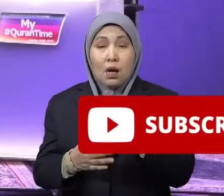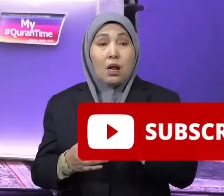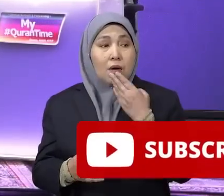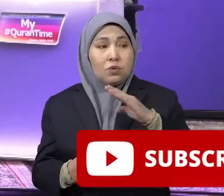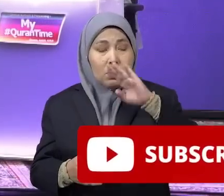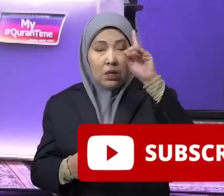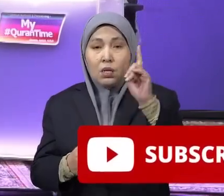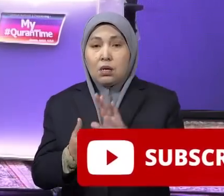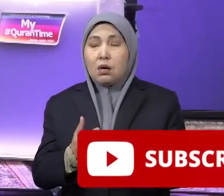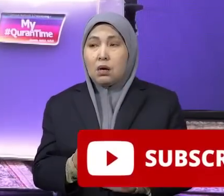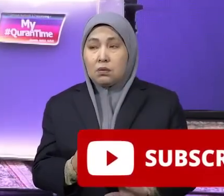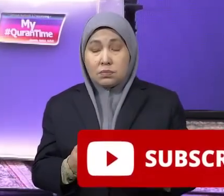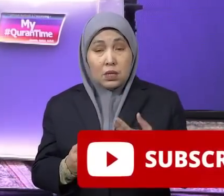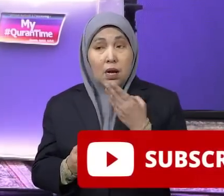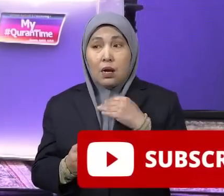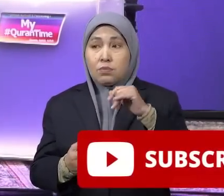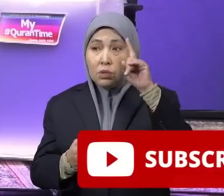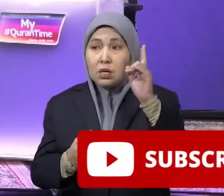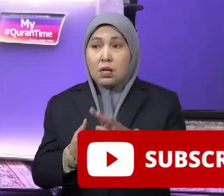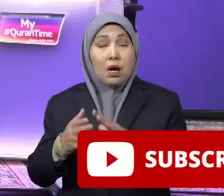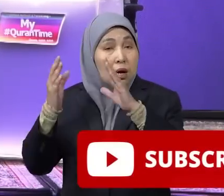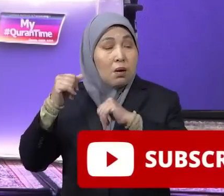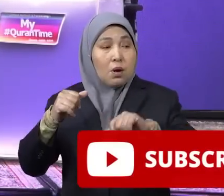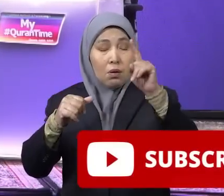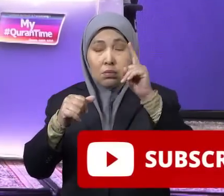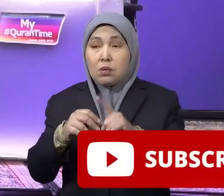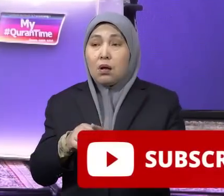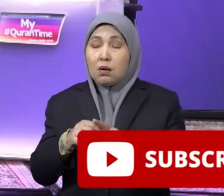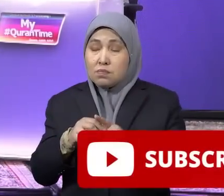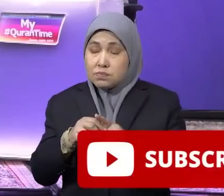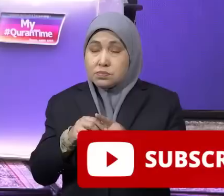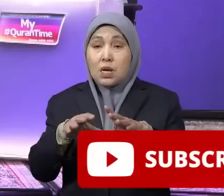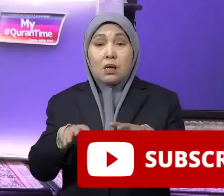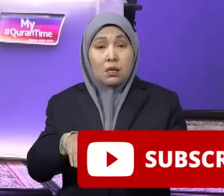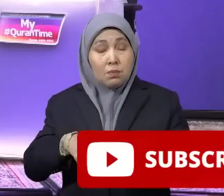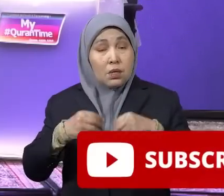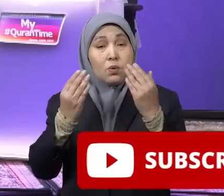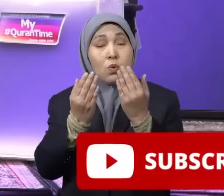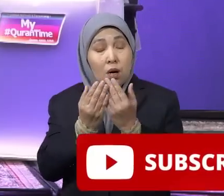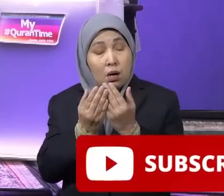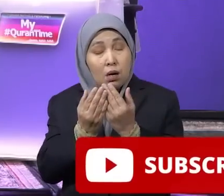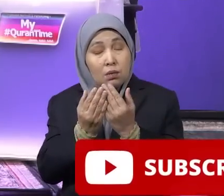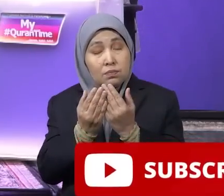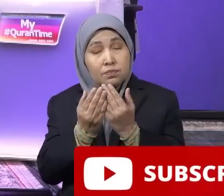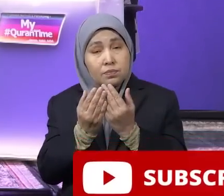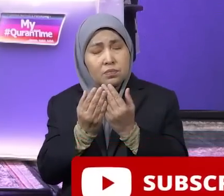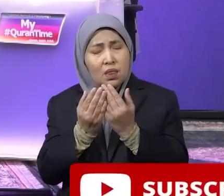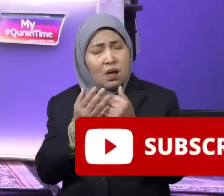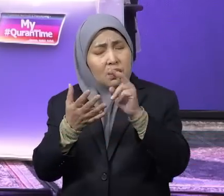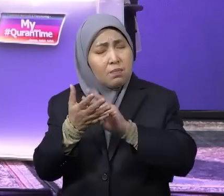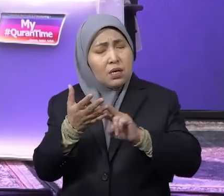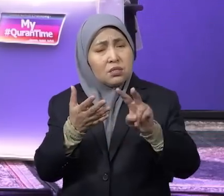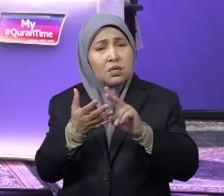Alhamdulillah, amin amin ya rabbal alamin. Semoga Allah Subhanahu wa taala perkenankan doa yang